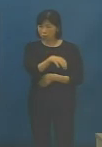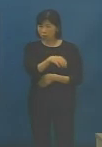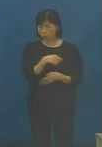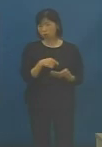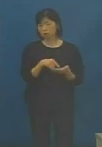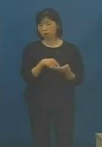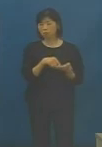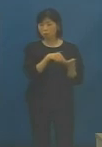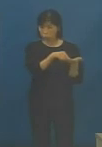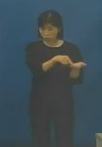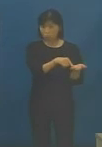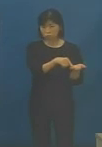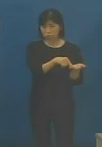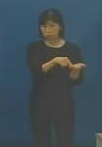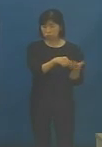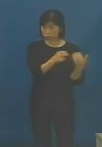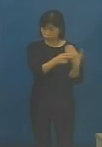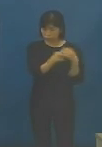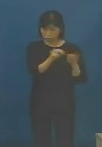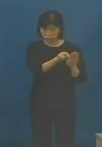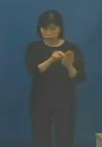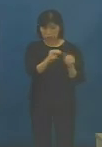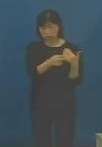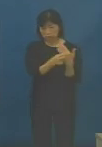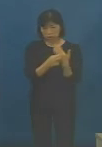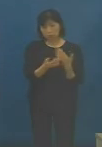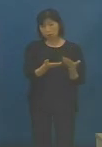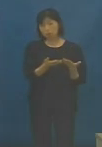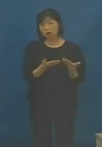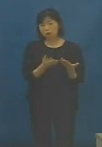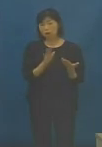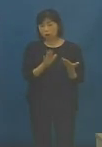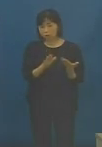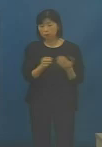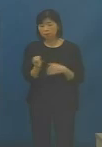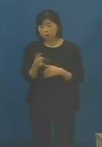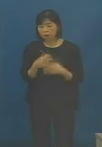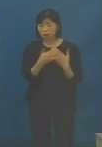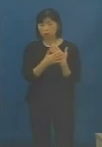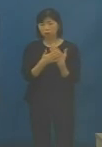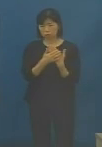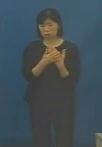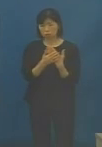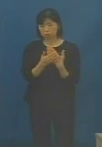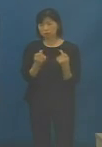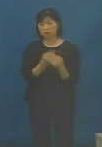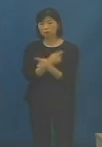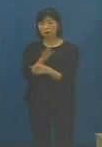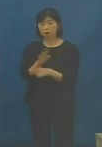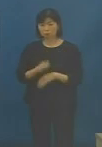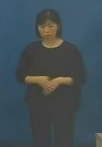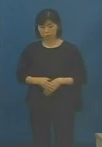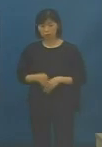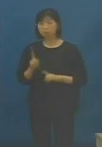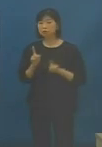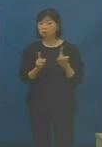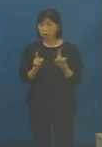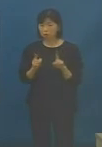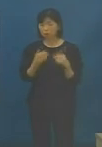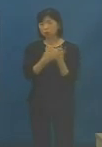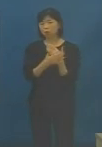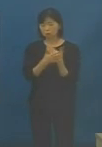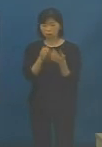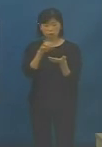し、また療養に戻っていただくということもあると思います。でいずれのケースも療養証明を出します